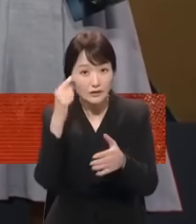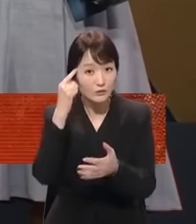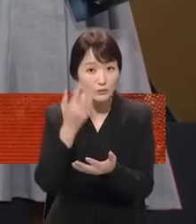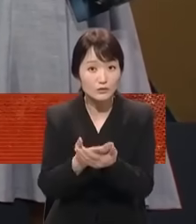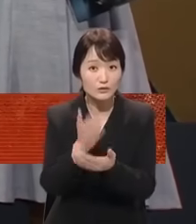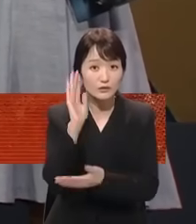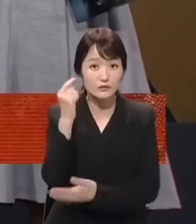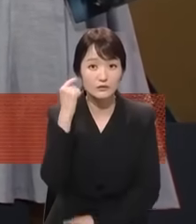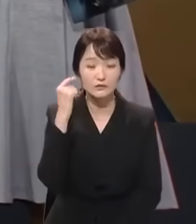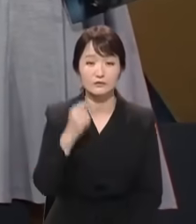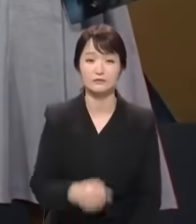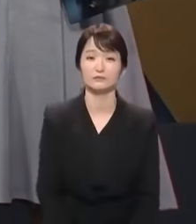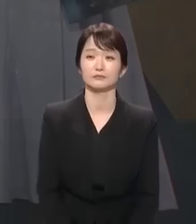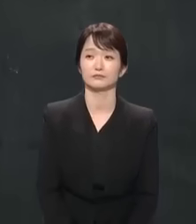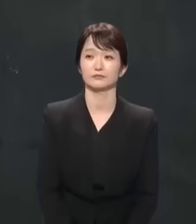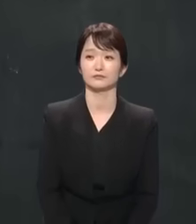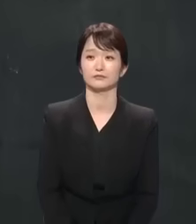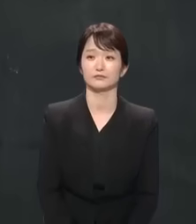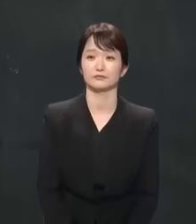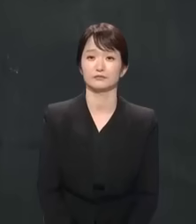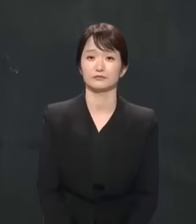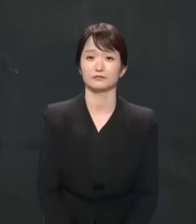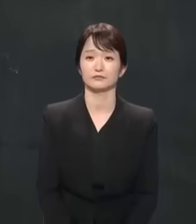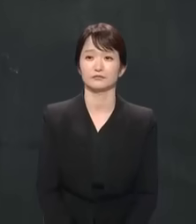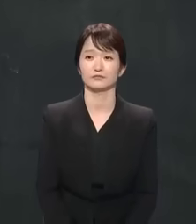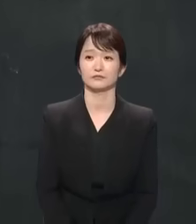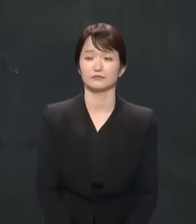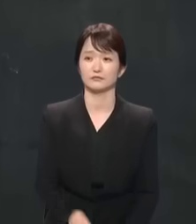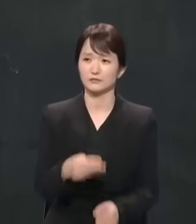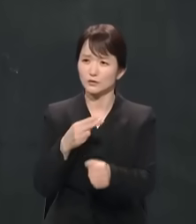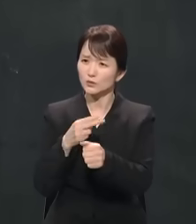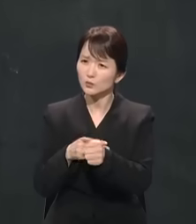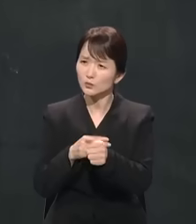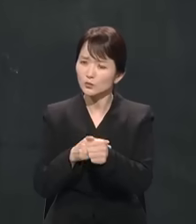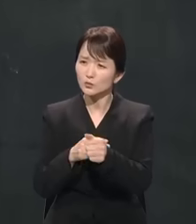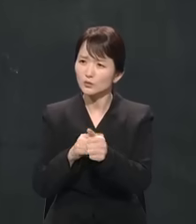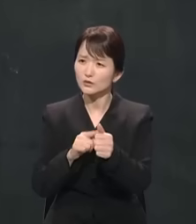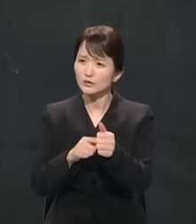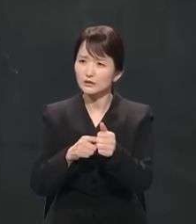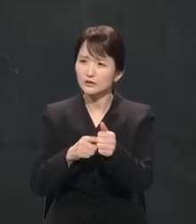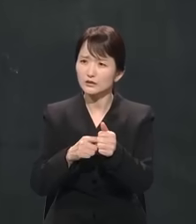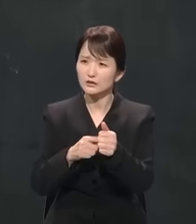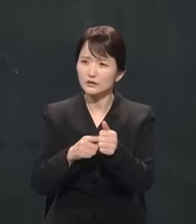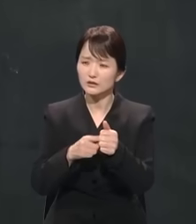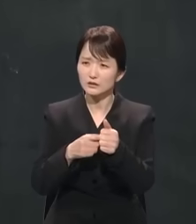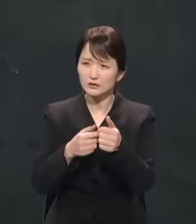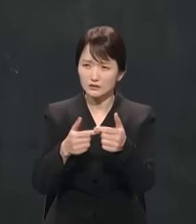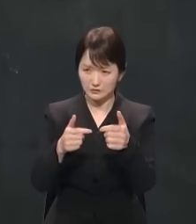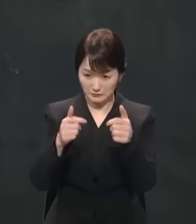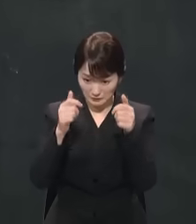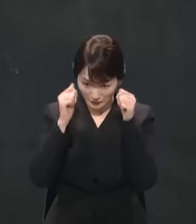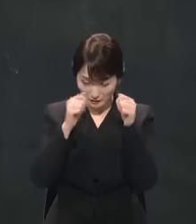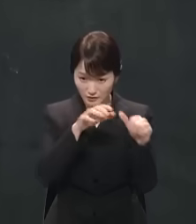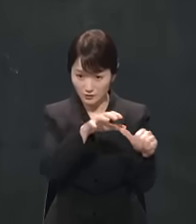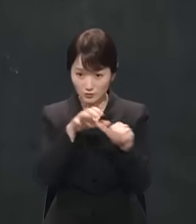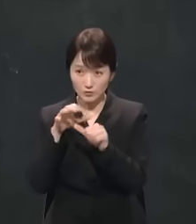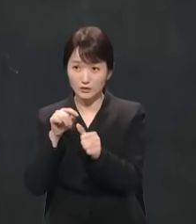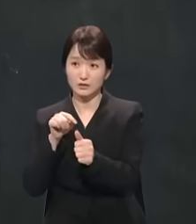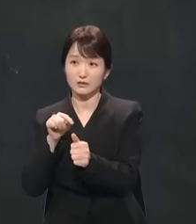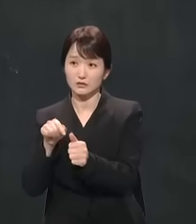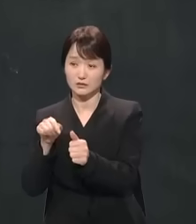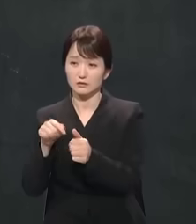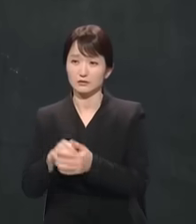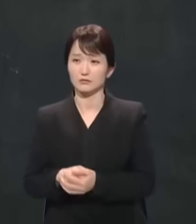듣게 되는데요 교수님이 하기를 볼모로 삼아서 너는